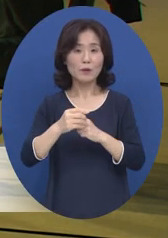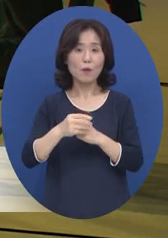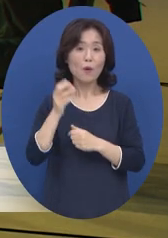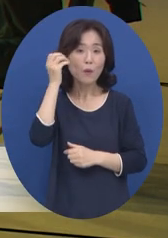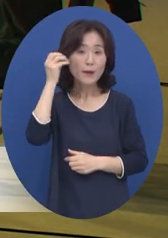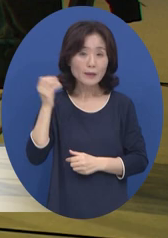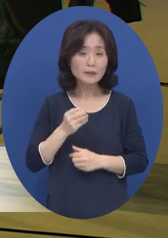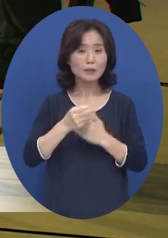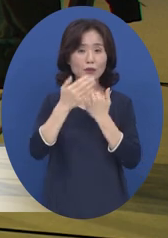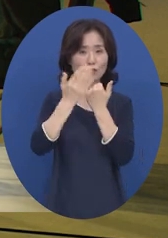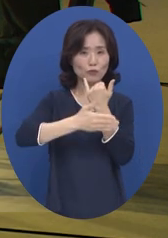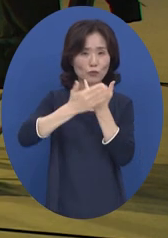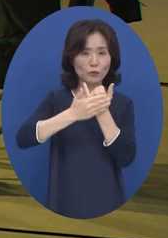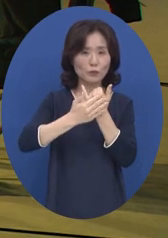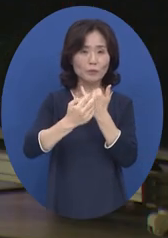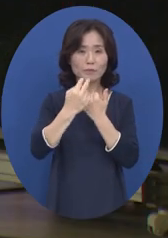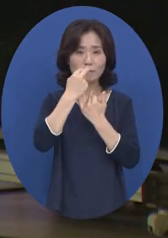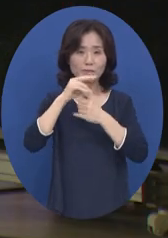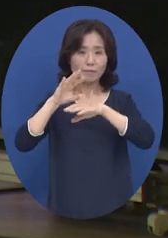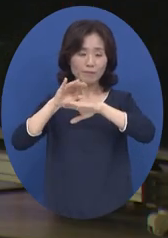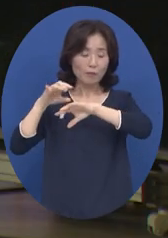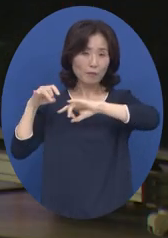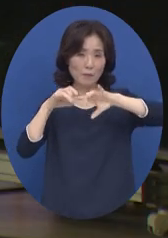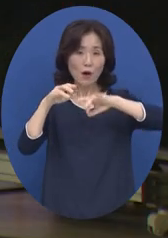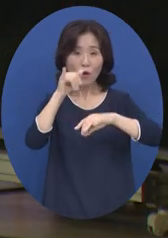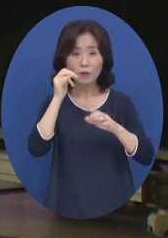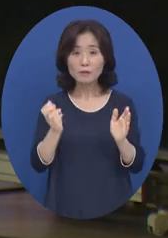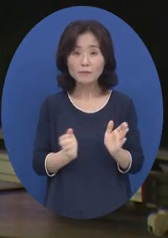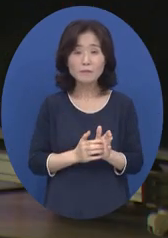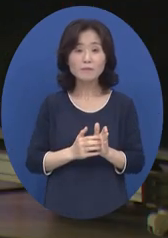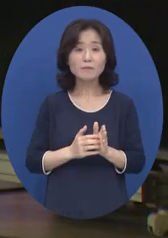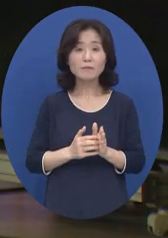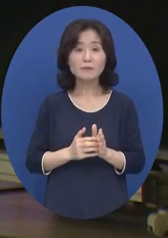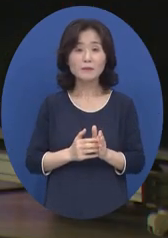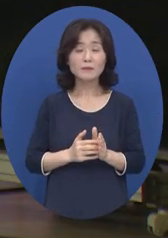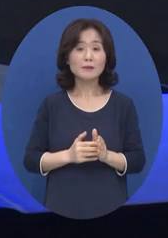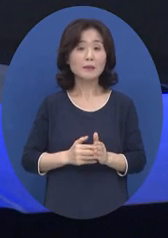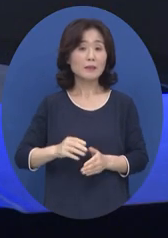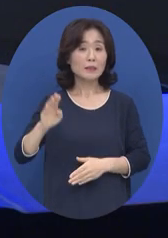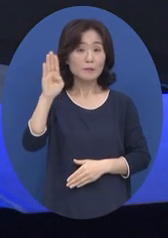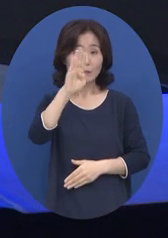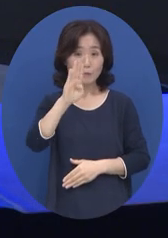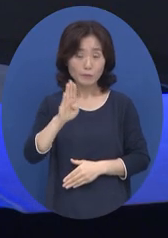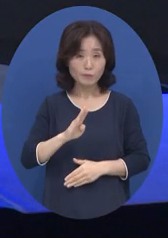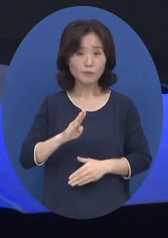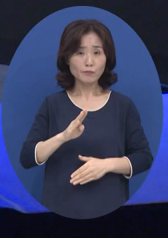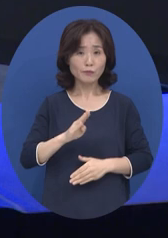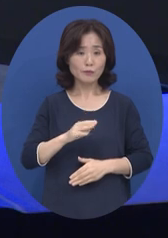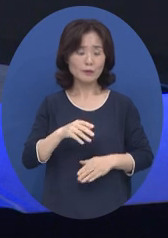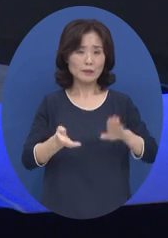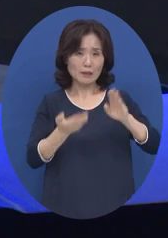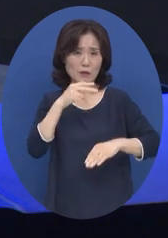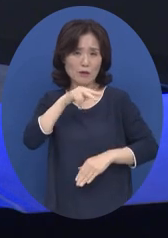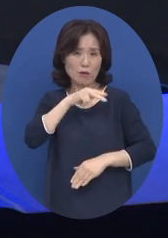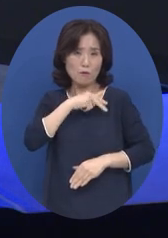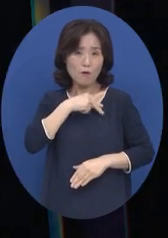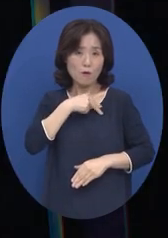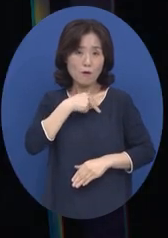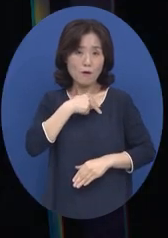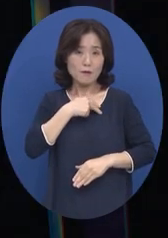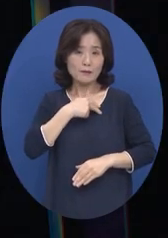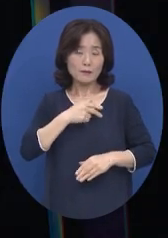유튜브를 통해 전 세계에 실시간 중계 됐습니다 에듀 a 도 스플래시 의 전 브라질 연방 상원의원을 좌장으로